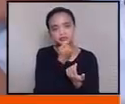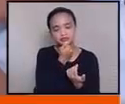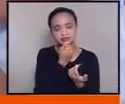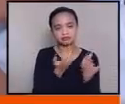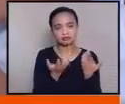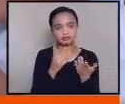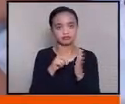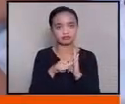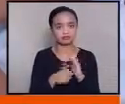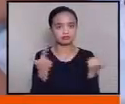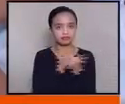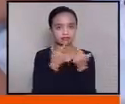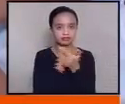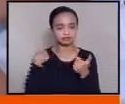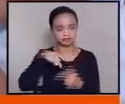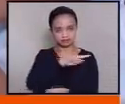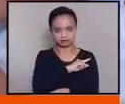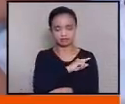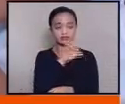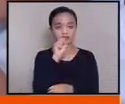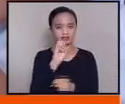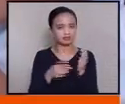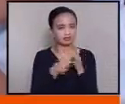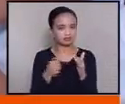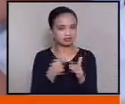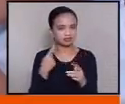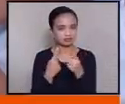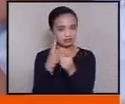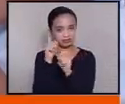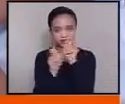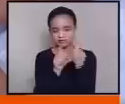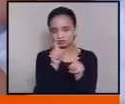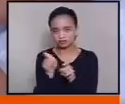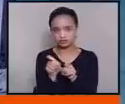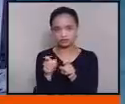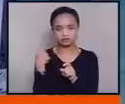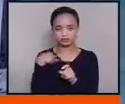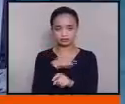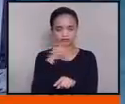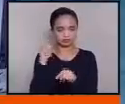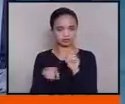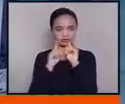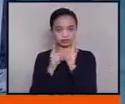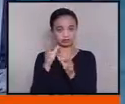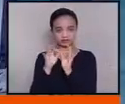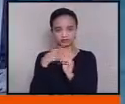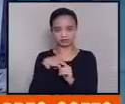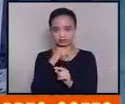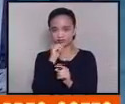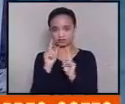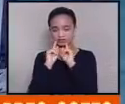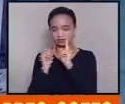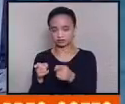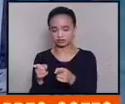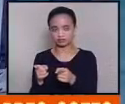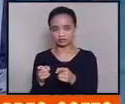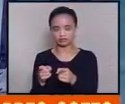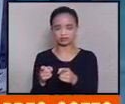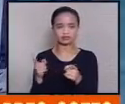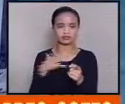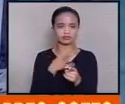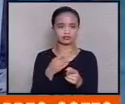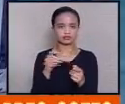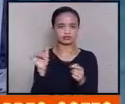baka naman pagtatawanan tayo rito. So kasi kung minsan, sir, magtatanong kayo ng mga bagay na hindi ko masagot. Pag hindi ko nasagot, magmumukha tayong